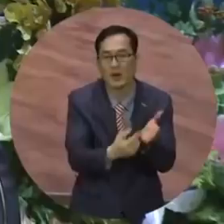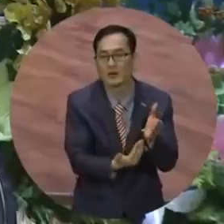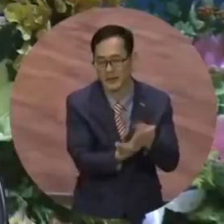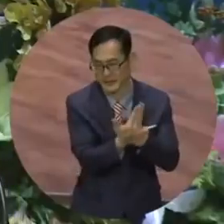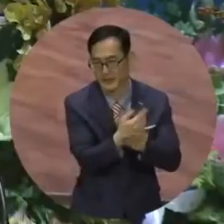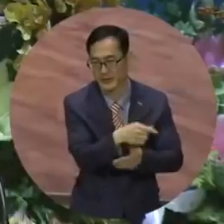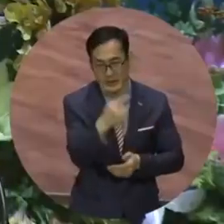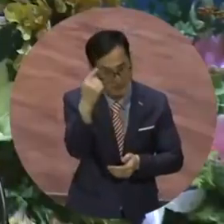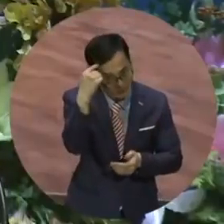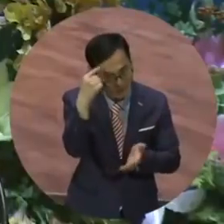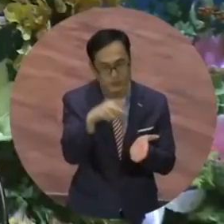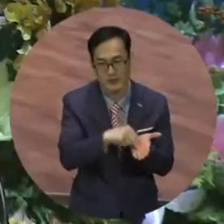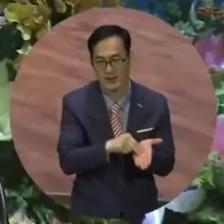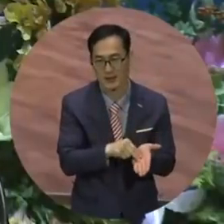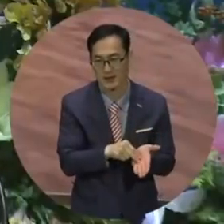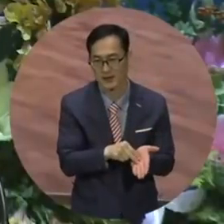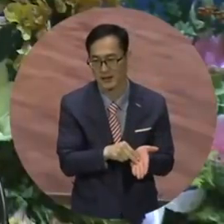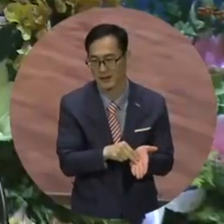정신이면